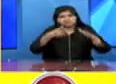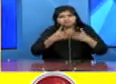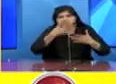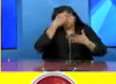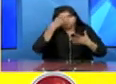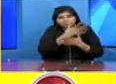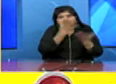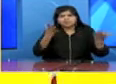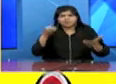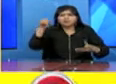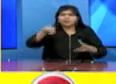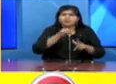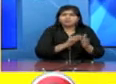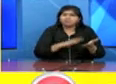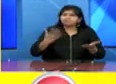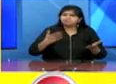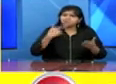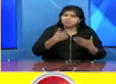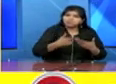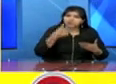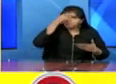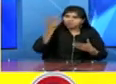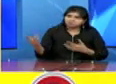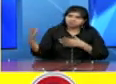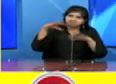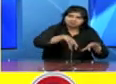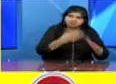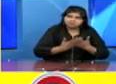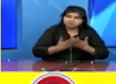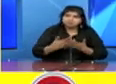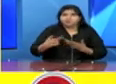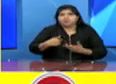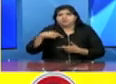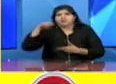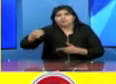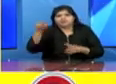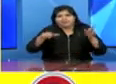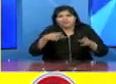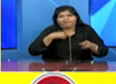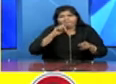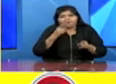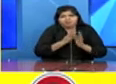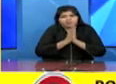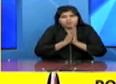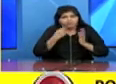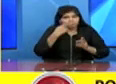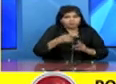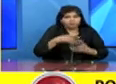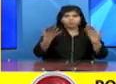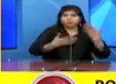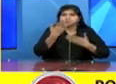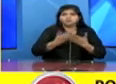ऐसा कैसा प्रधानमंत्री है, हमें इस मुसीबत में डाल दिया। उनसे भी मैं विशेष रूप से क्षमा मांगता हूँ। हो सकता